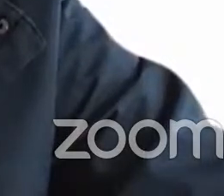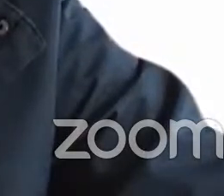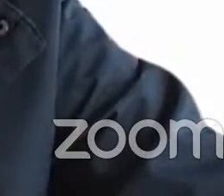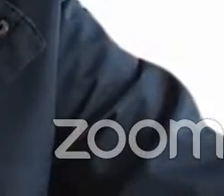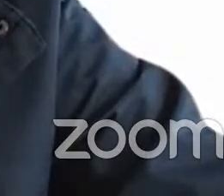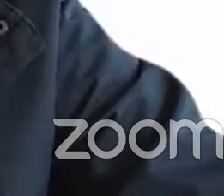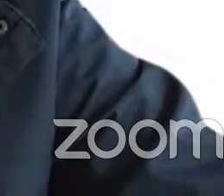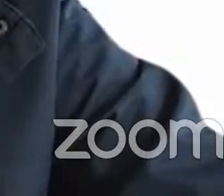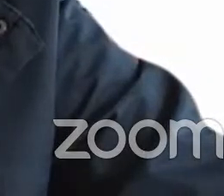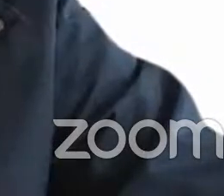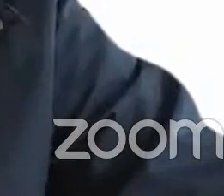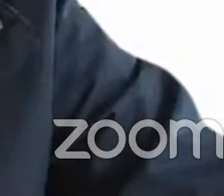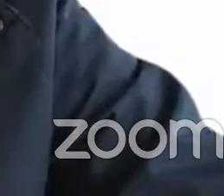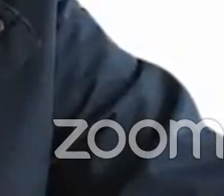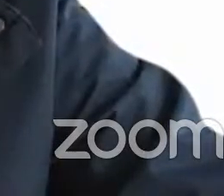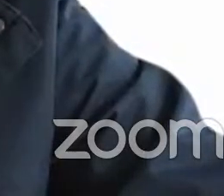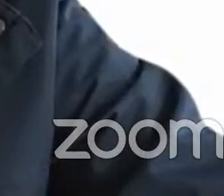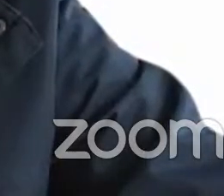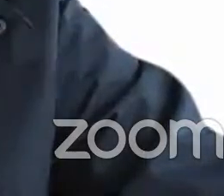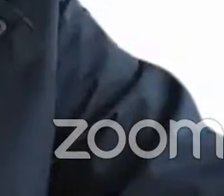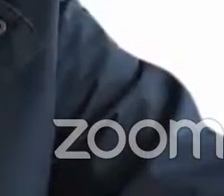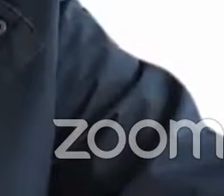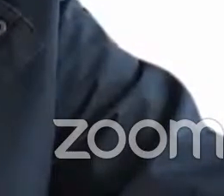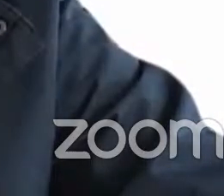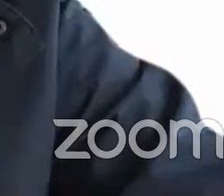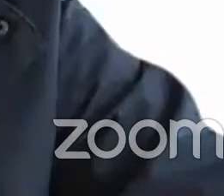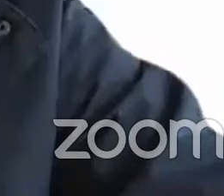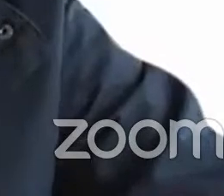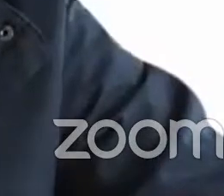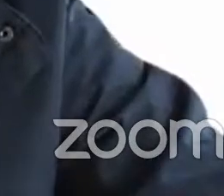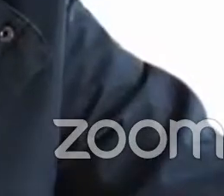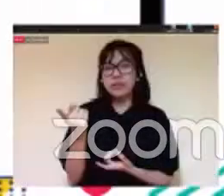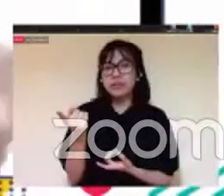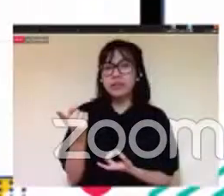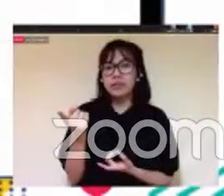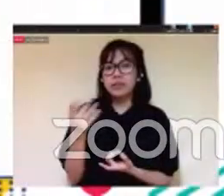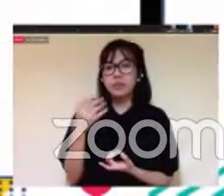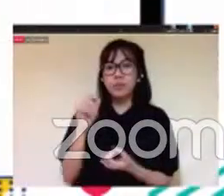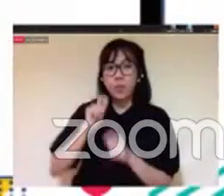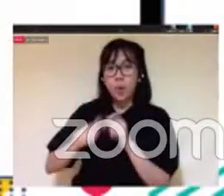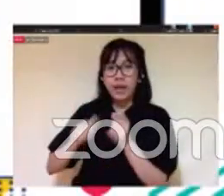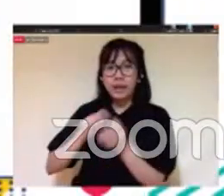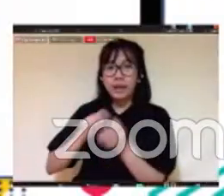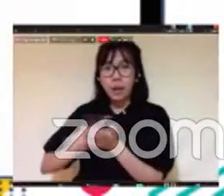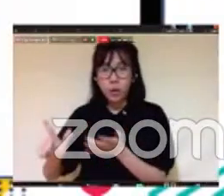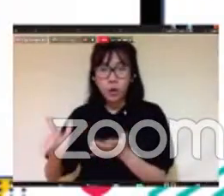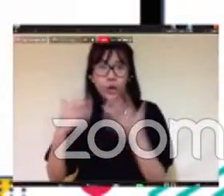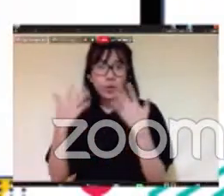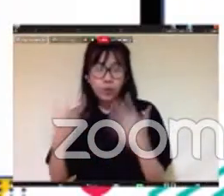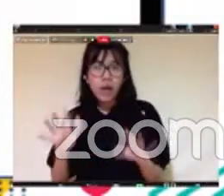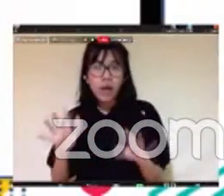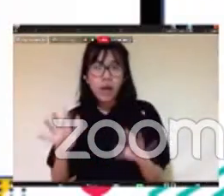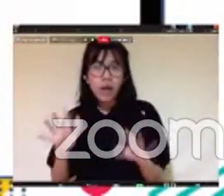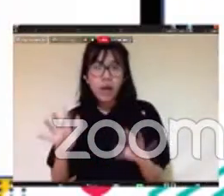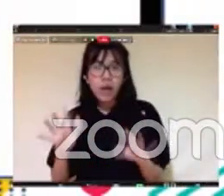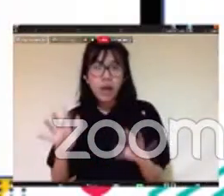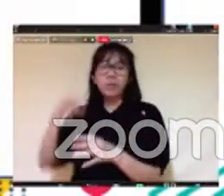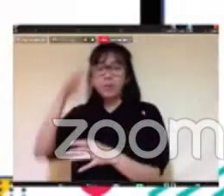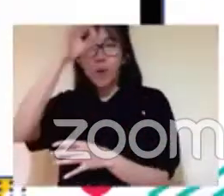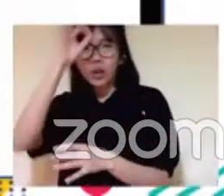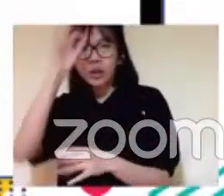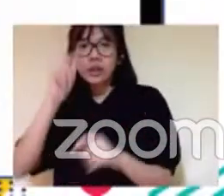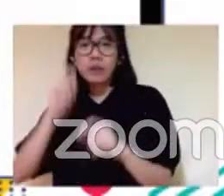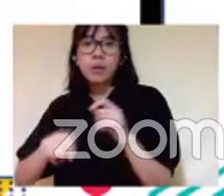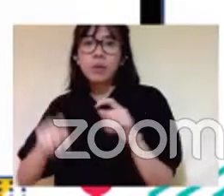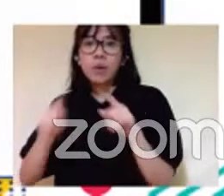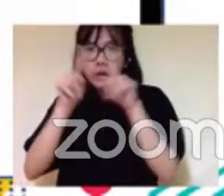kita membuat surat pertanyaan, pihak kepolisian akan membuat surat perkembangan perkara, laporan